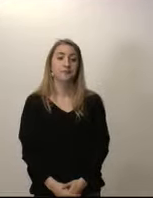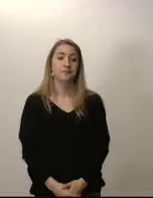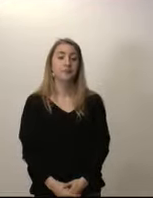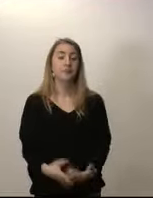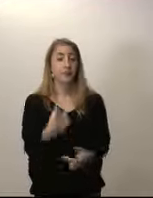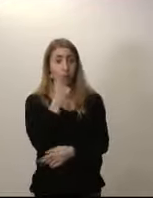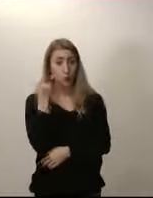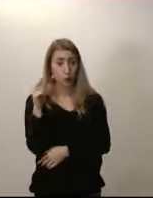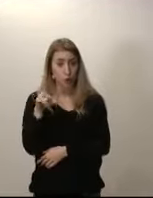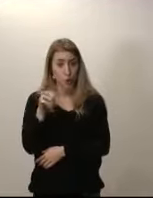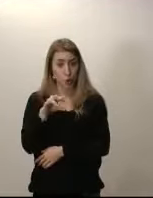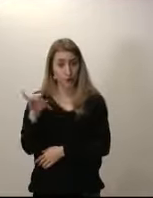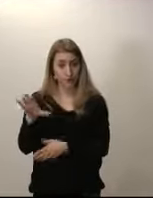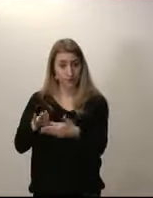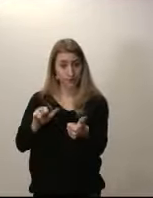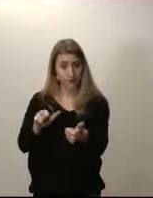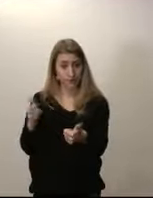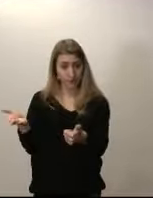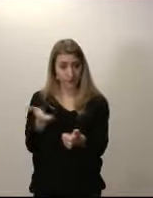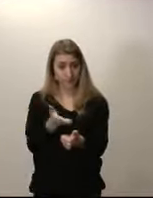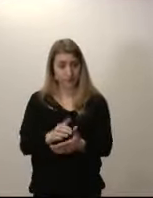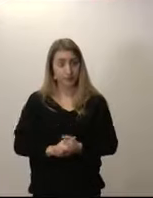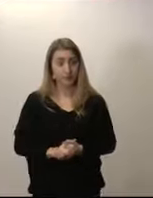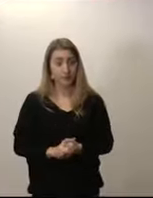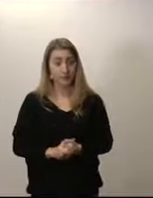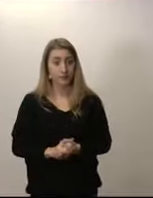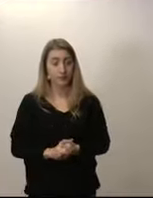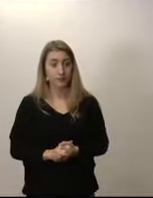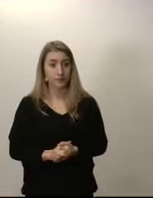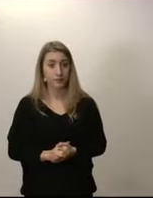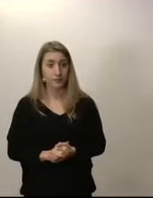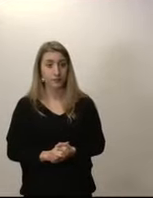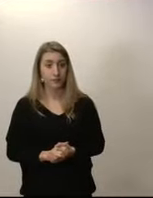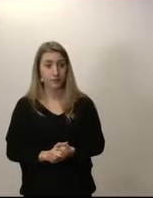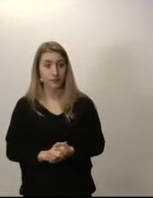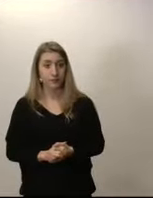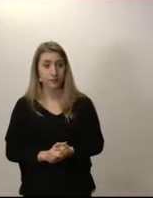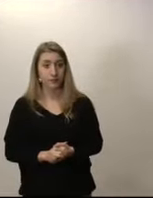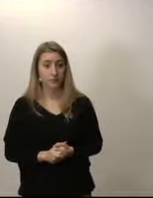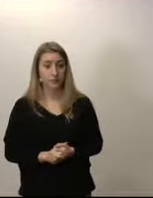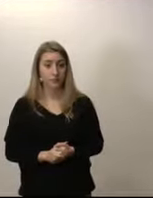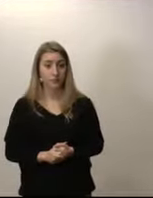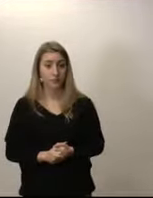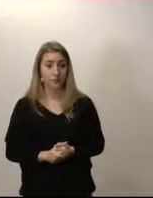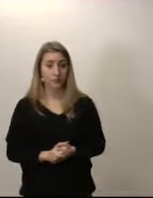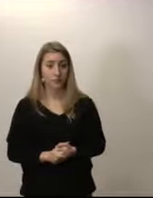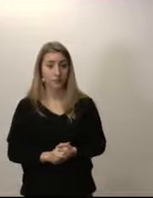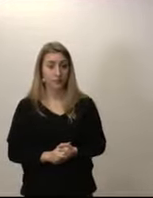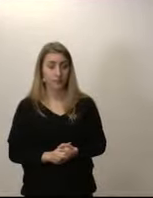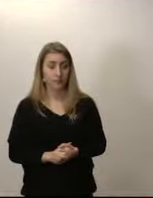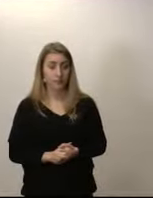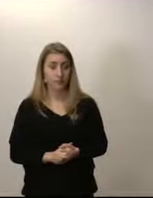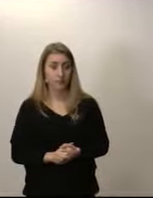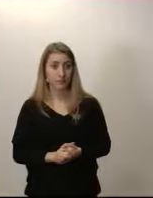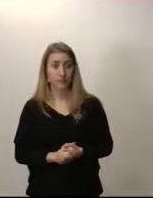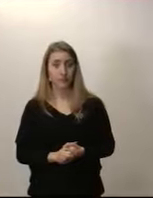Monsieur Louis, je crois que c'est à vous, là. Vous repartez? C'est à vous? Ah oui, voilà. Donc, donc tu étais déjà passé, oui,